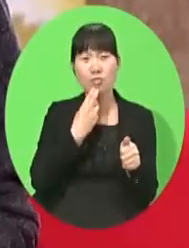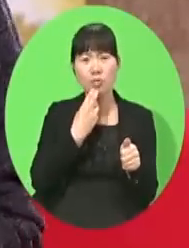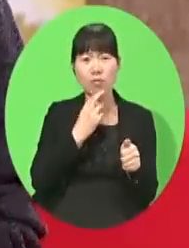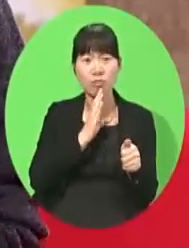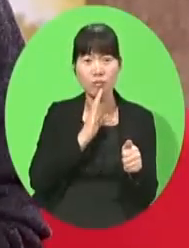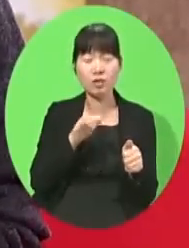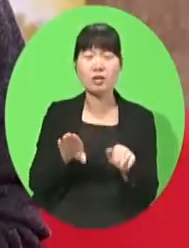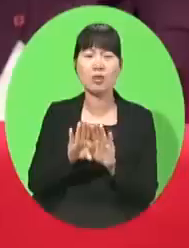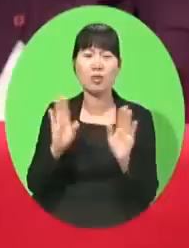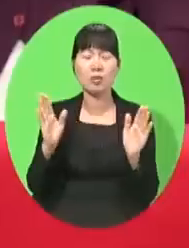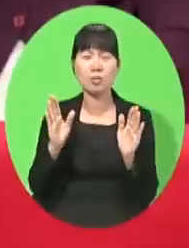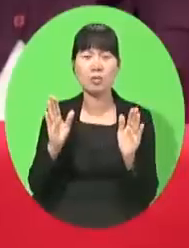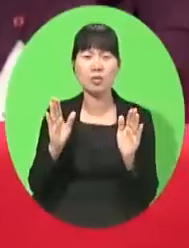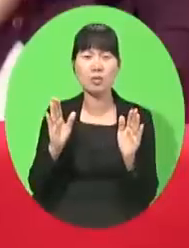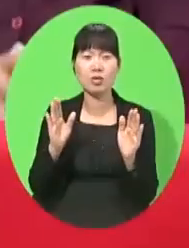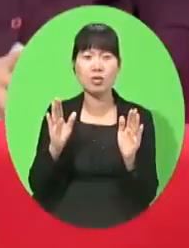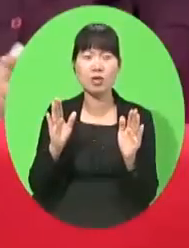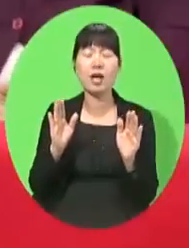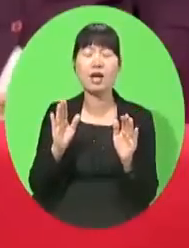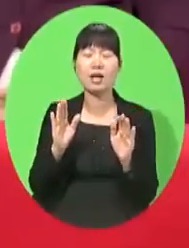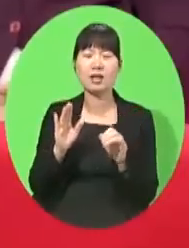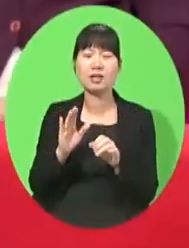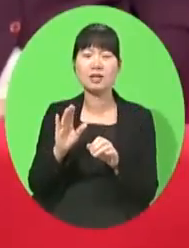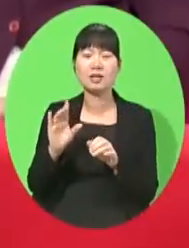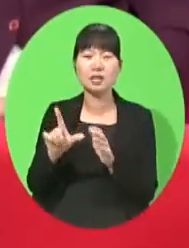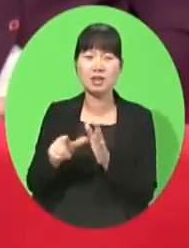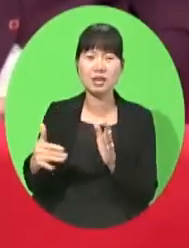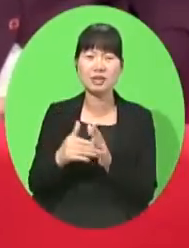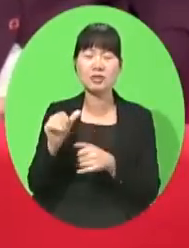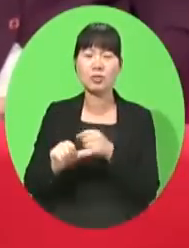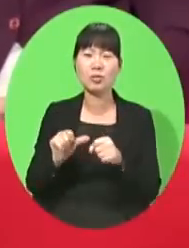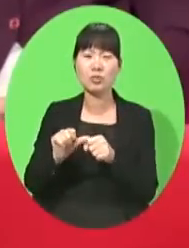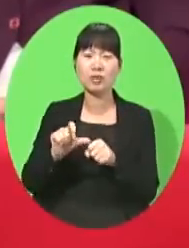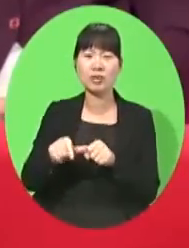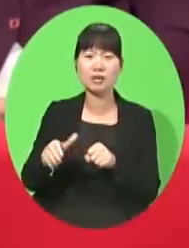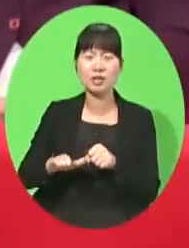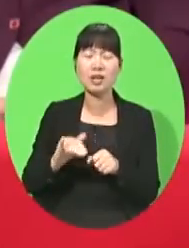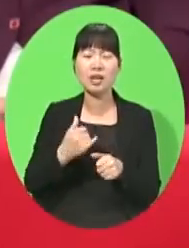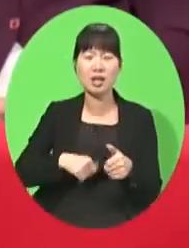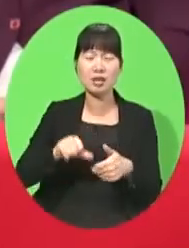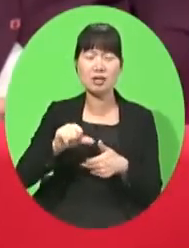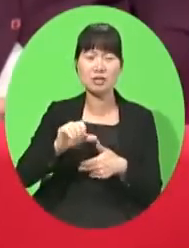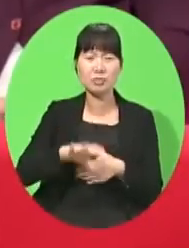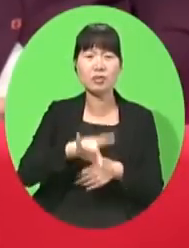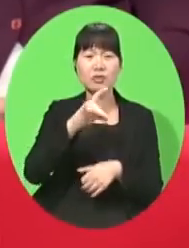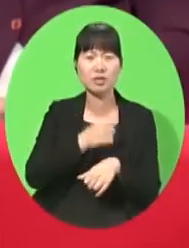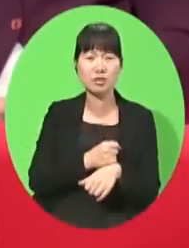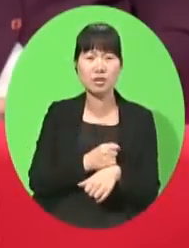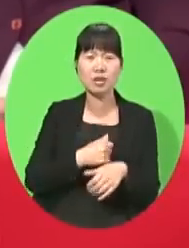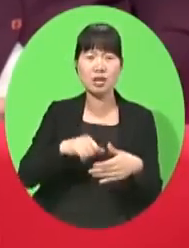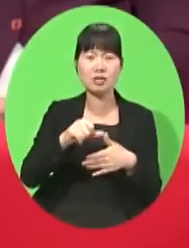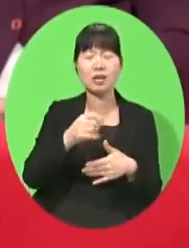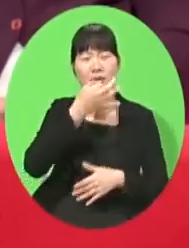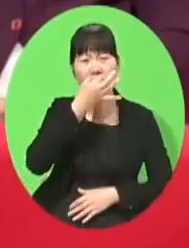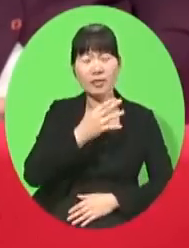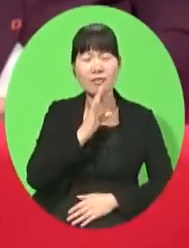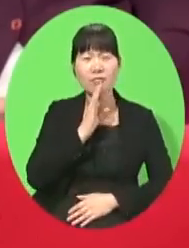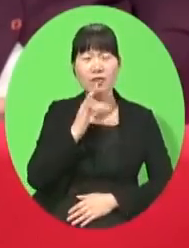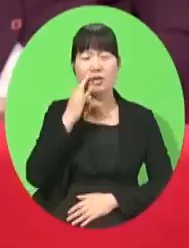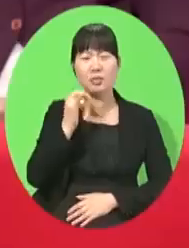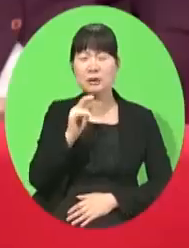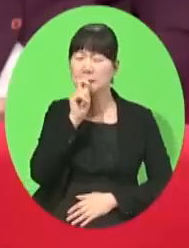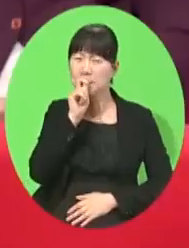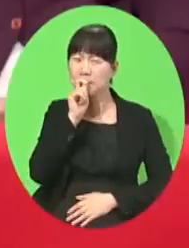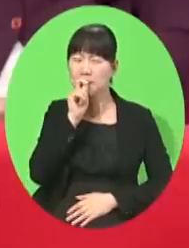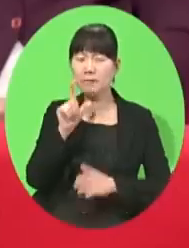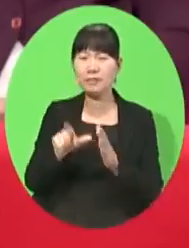저는 오픈하는데 5년 걸렸어요. 근데 오히려 아드님이 먼저 가서. 아이는 그만큼 힘들었던 거죠. 그렇죠. 부모가